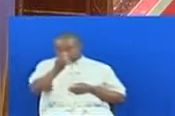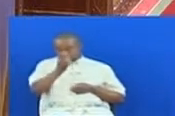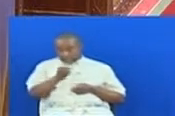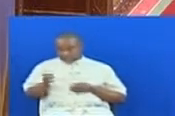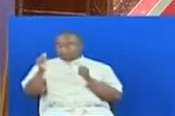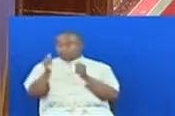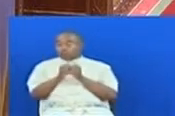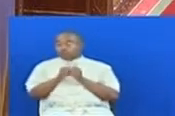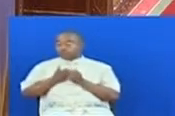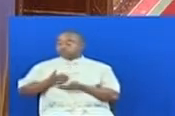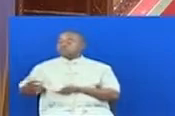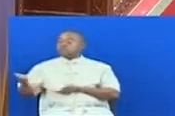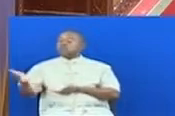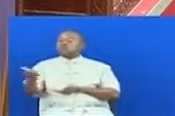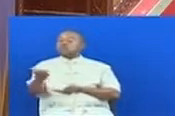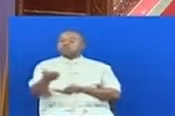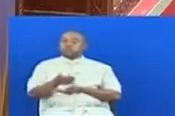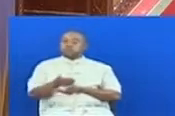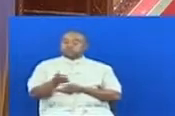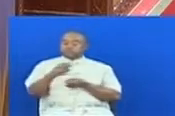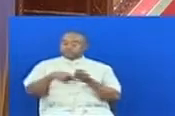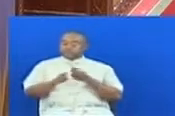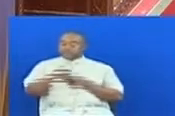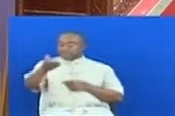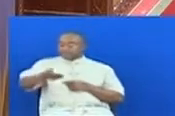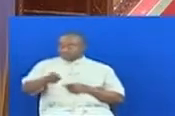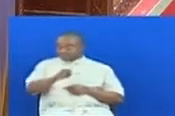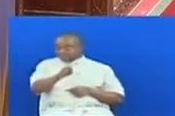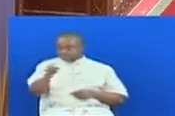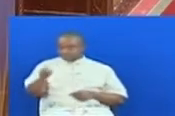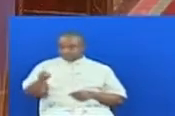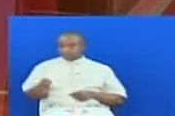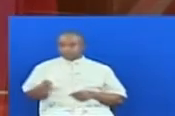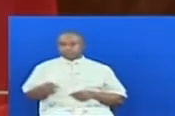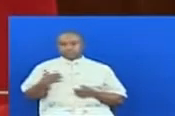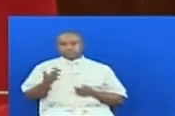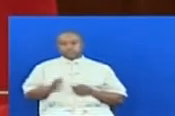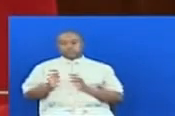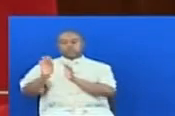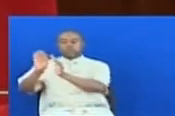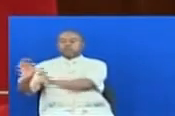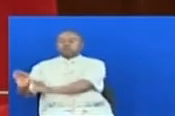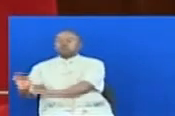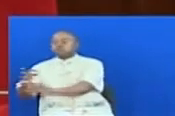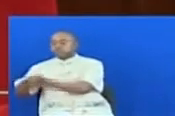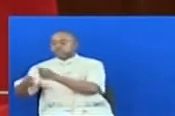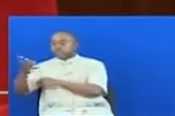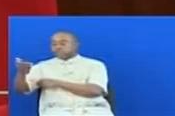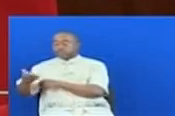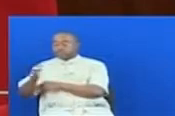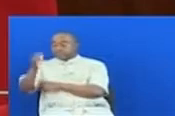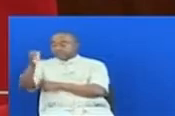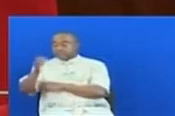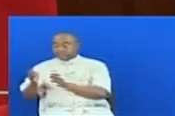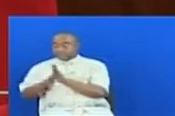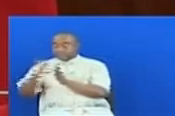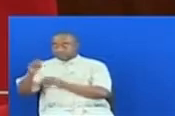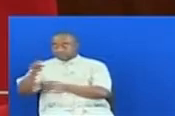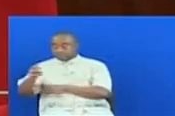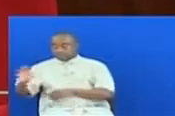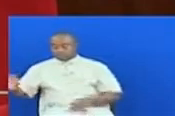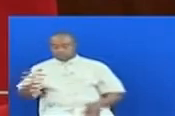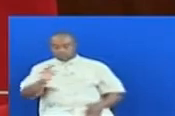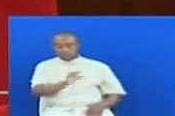ya makusanyo yale yaliyokusanywa ndani ya kijiji husika huwa inabaki kwenye kijiji na 90% inakwenda